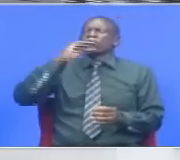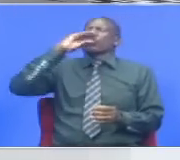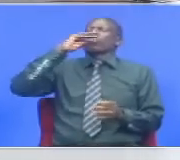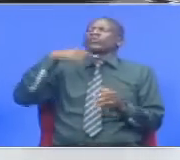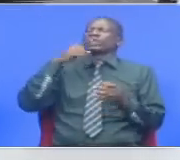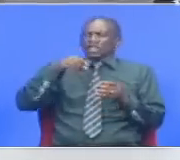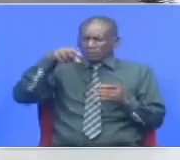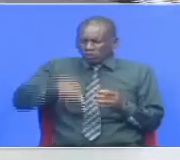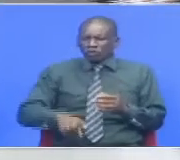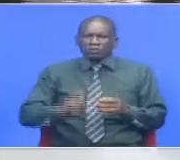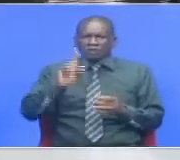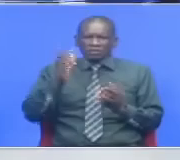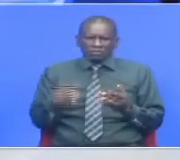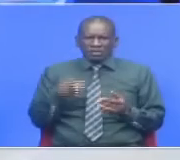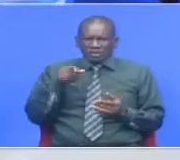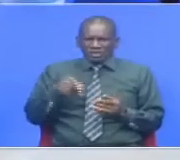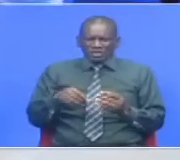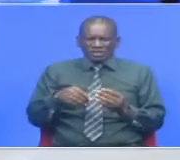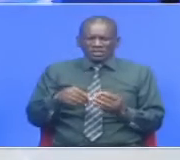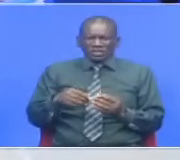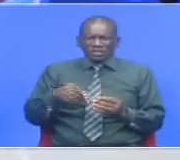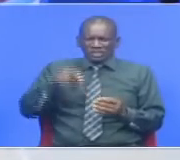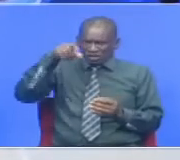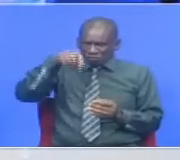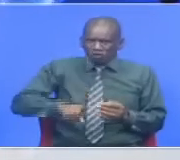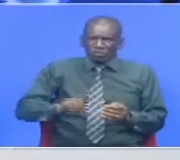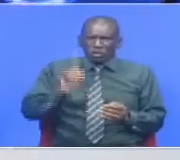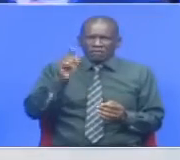up, this is the bottom.